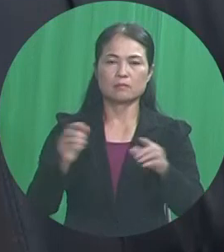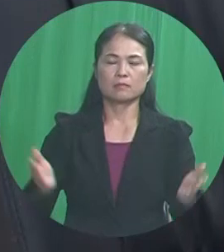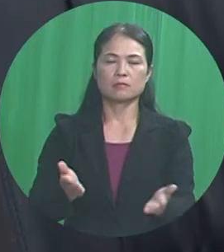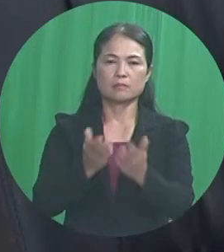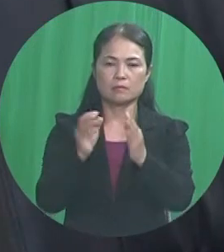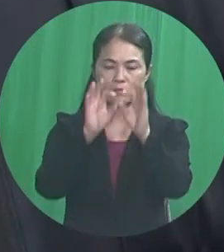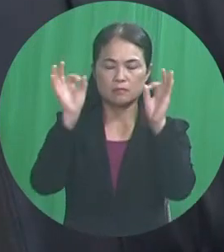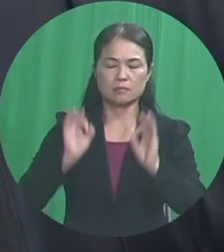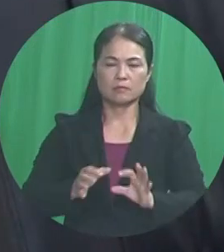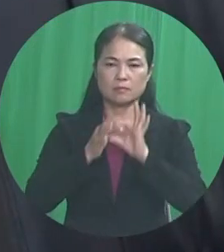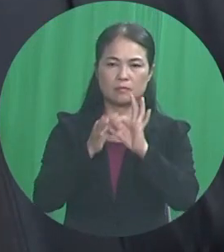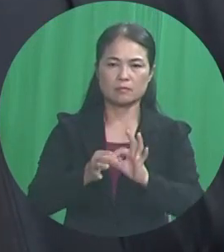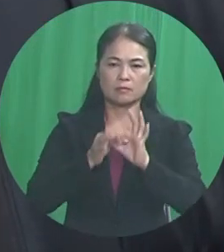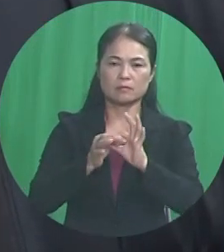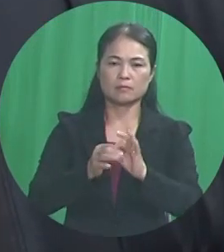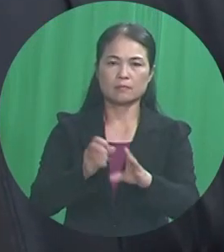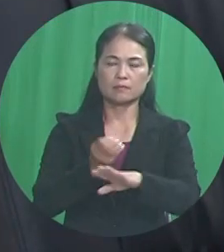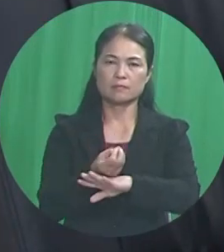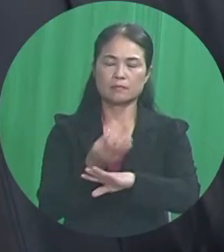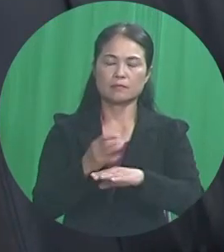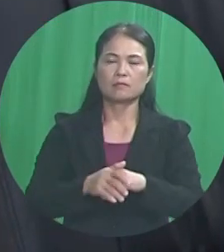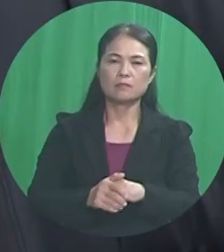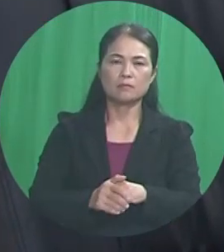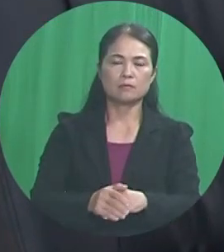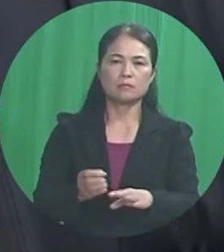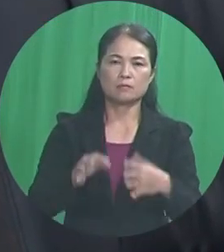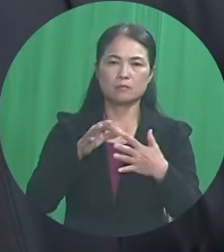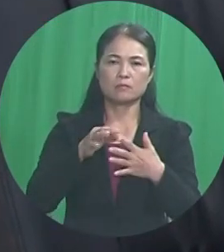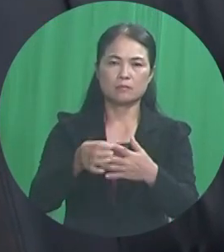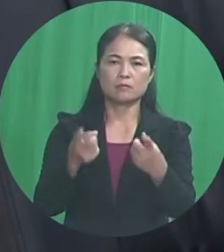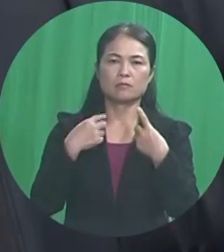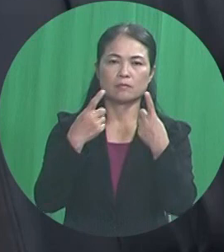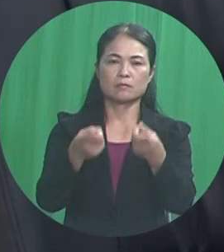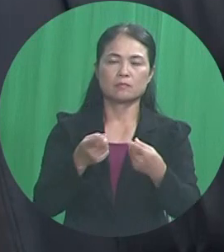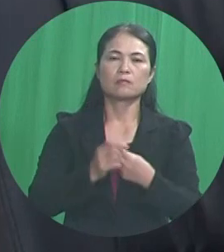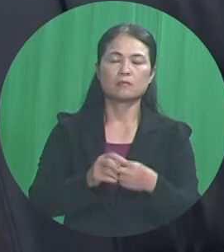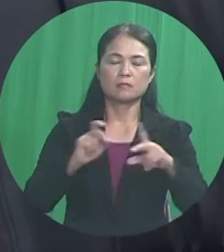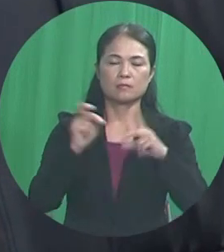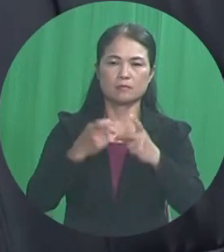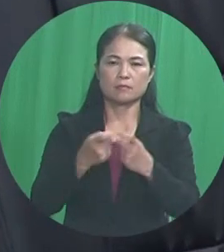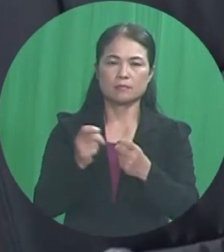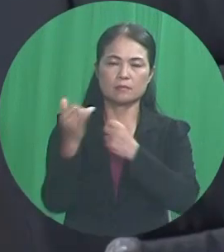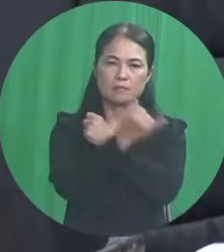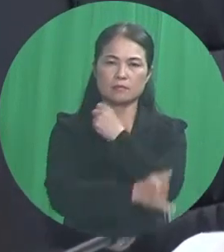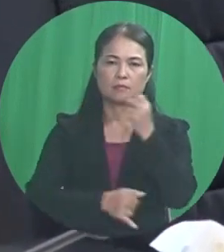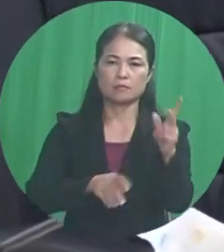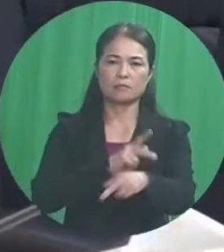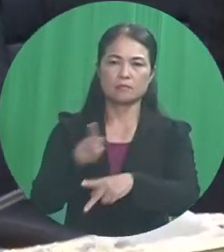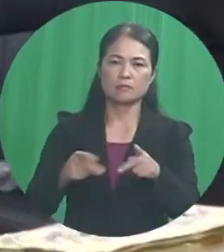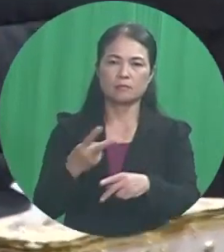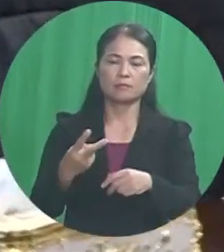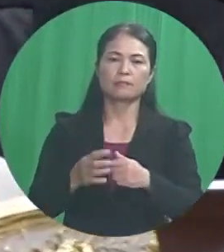ស់ក្របខ័ណ្ឌកិច្ចសហប្រតិបត្តិការត្បូងពេជ្រដើម្បីជាផលប្រយោជន៍ទៅវិញទៅមកសម្រាប់គណបកប្រទេសនិងប្រជាជន